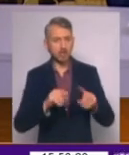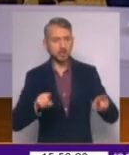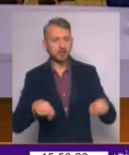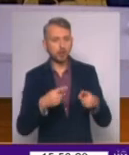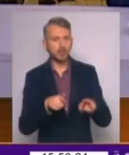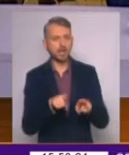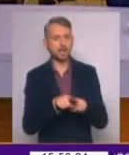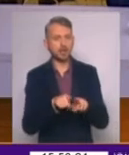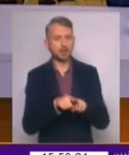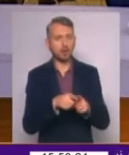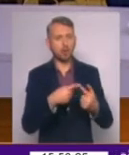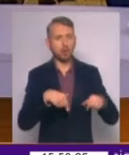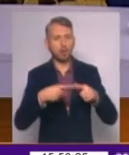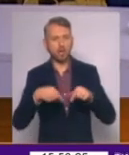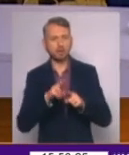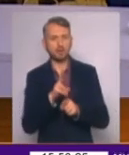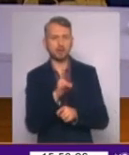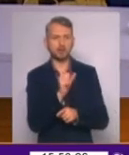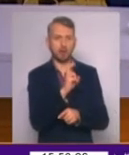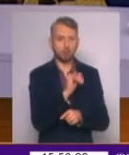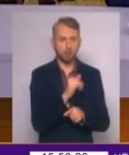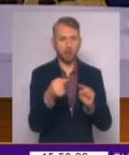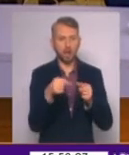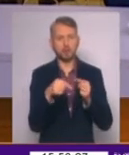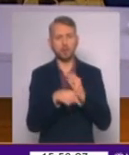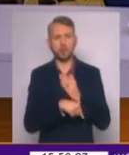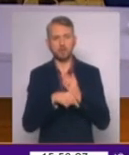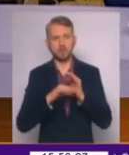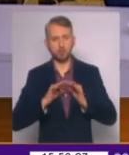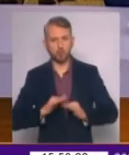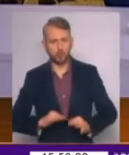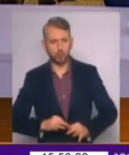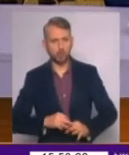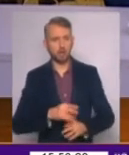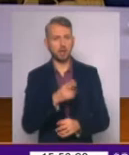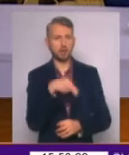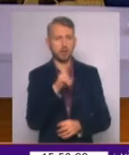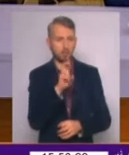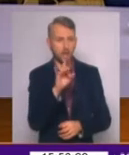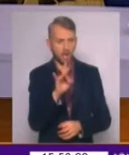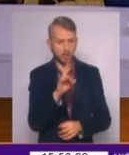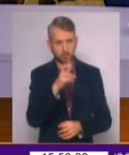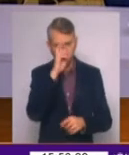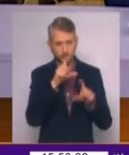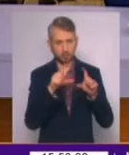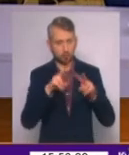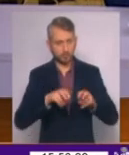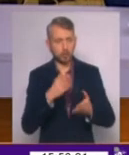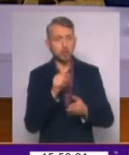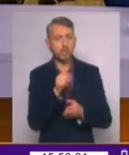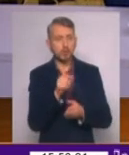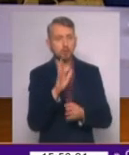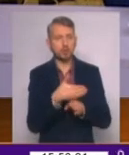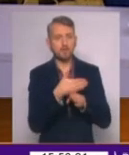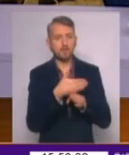таких органів, як НАБУ, антикорупційна прокуратура, Державне бюро розслідувань, якщо на них буде дійсно